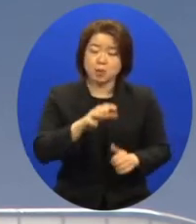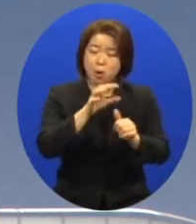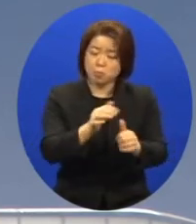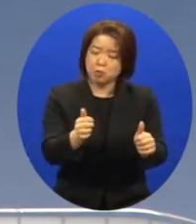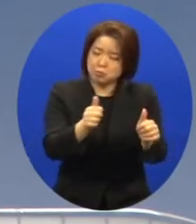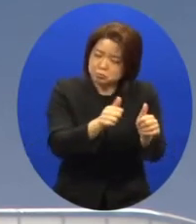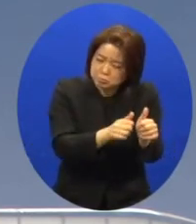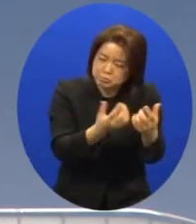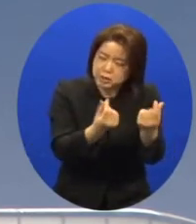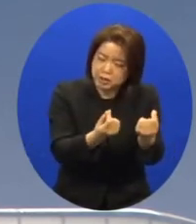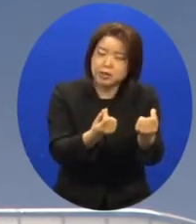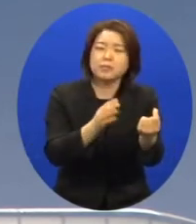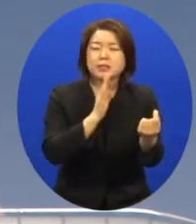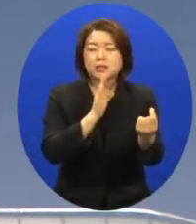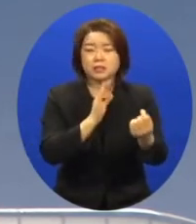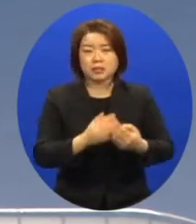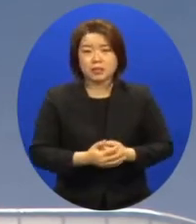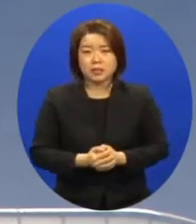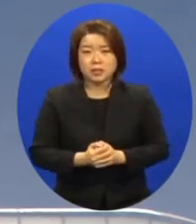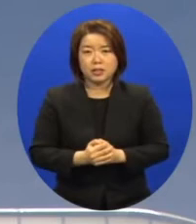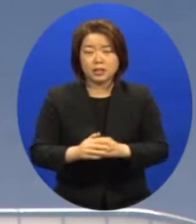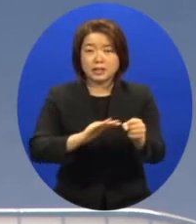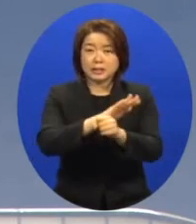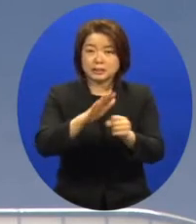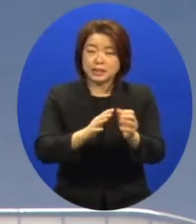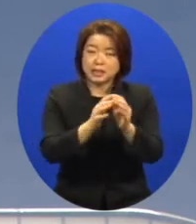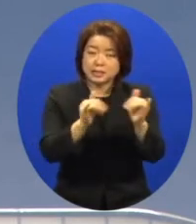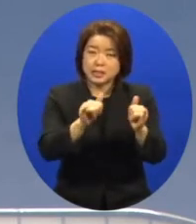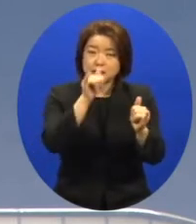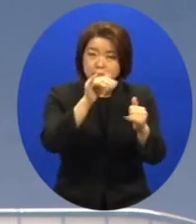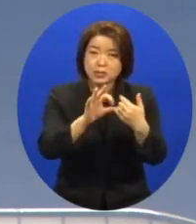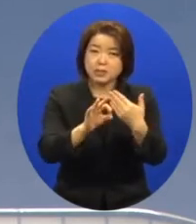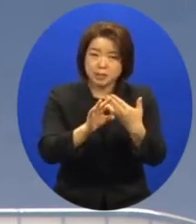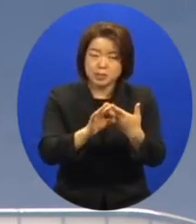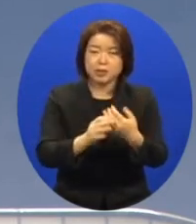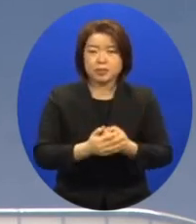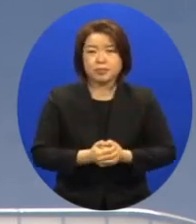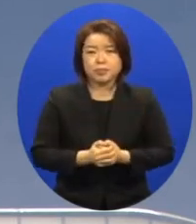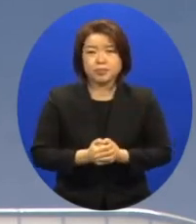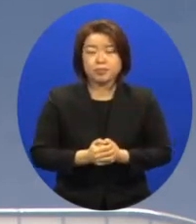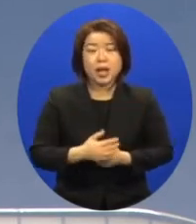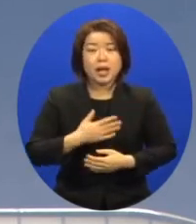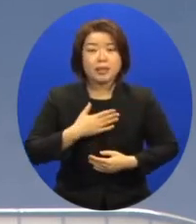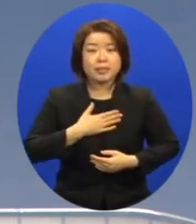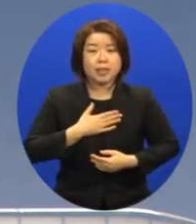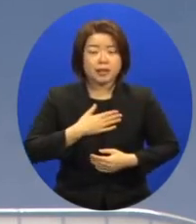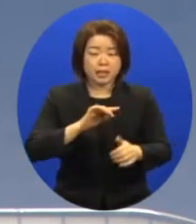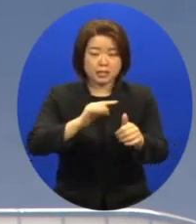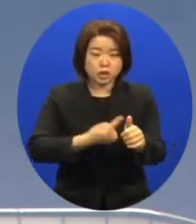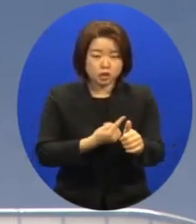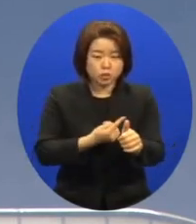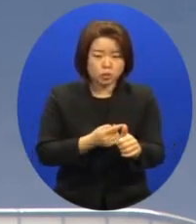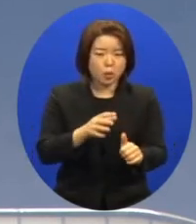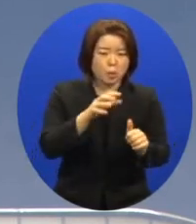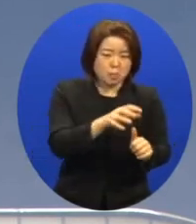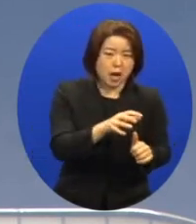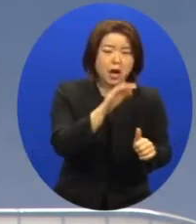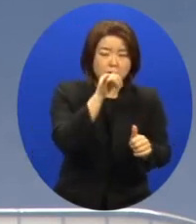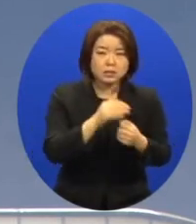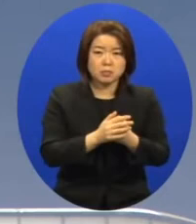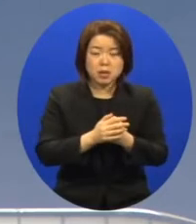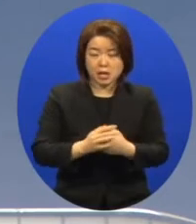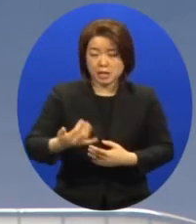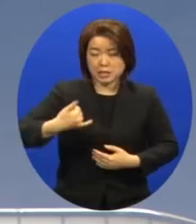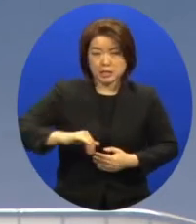거죠 사랑하는 사람이 있다면 2 내가 스스로 업무명 이잖아요 자식이